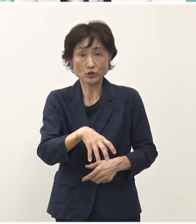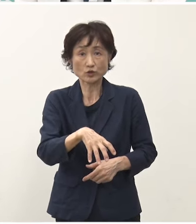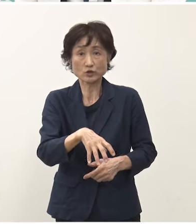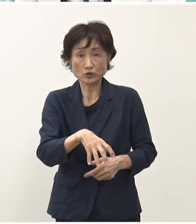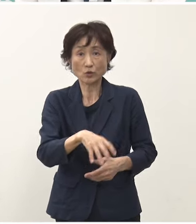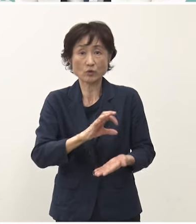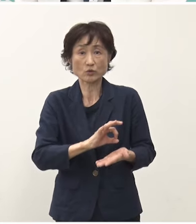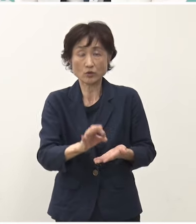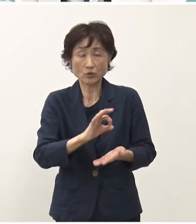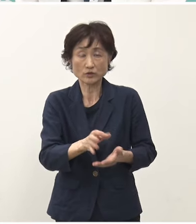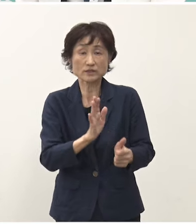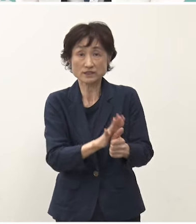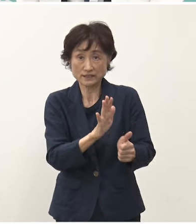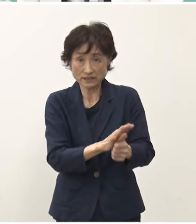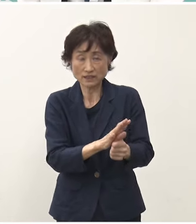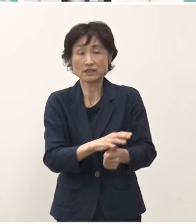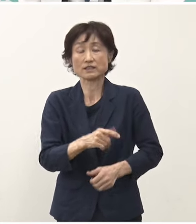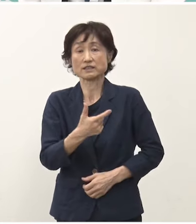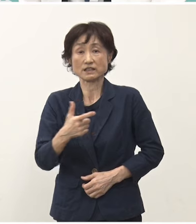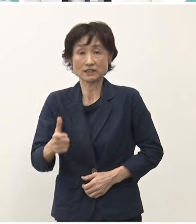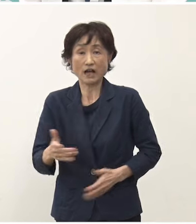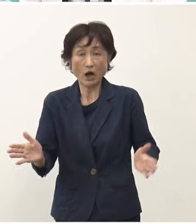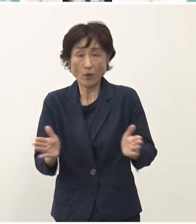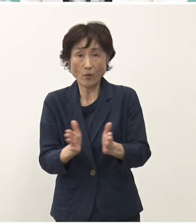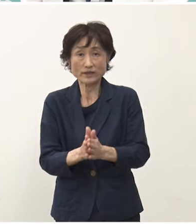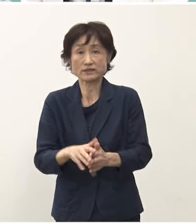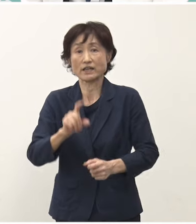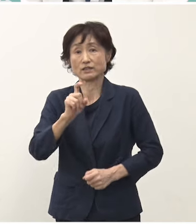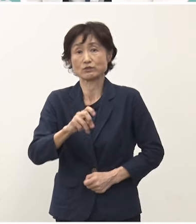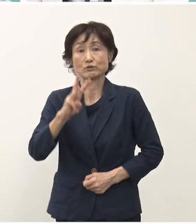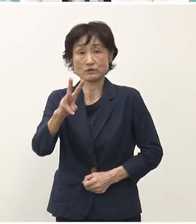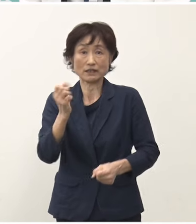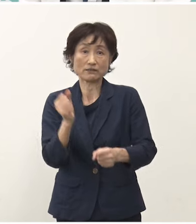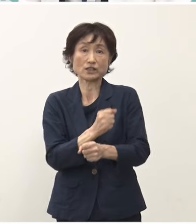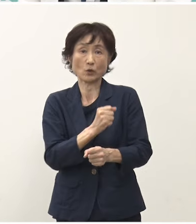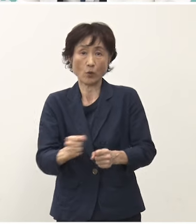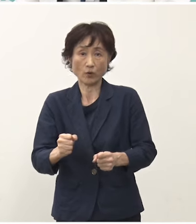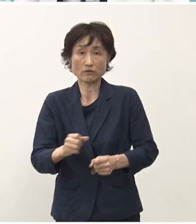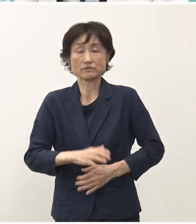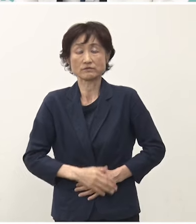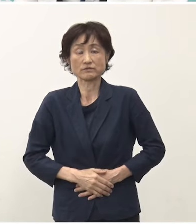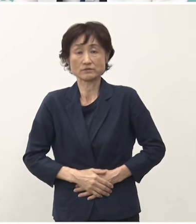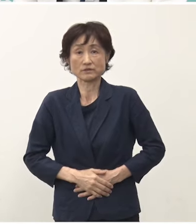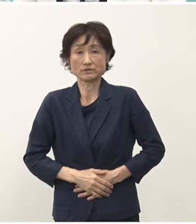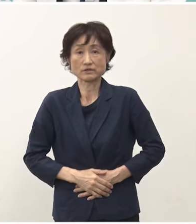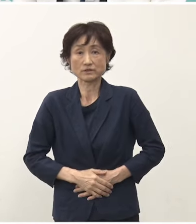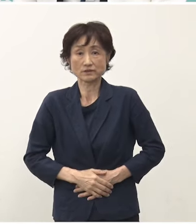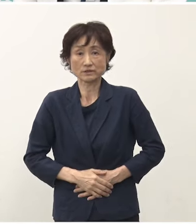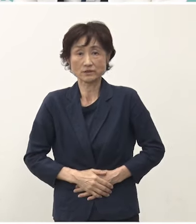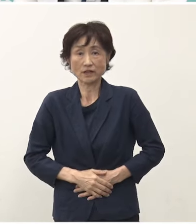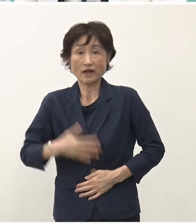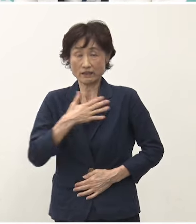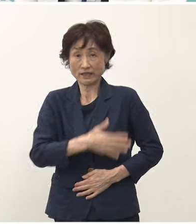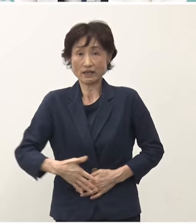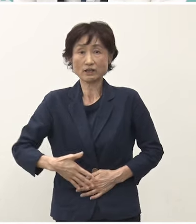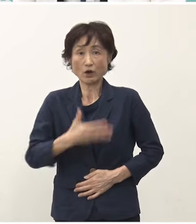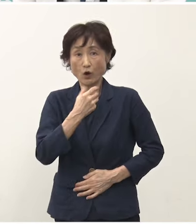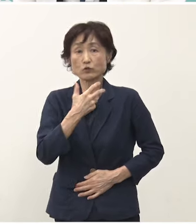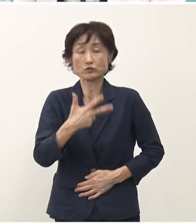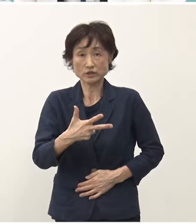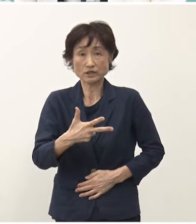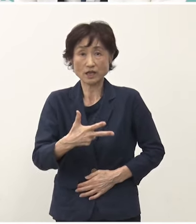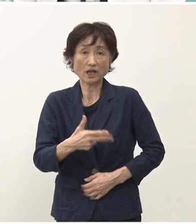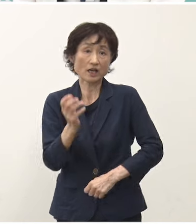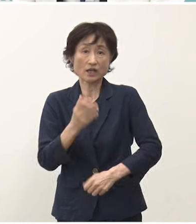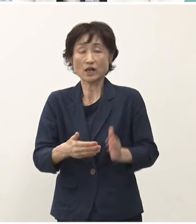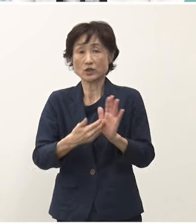支援事業の追加経費など合わせて13事業になります健康福祉分野は予防摂取事業